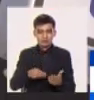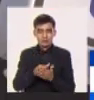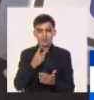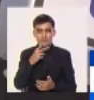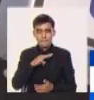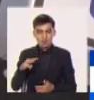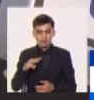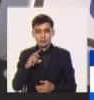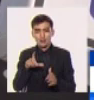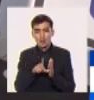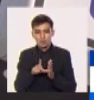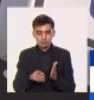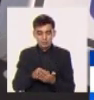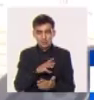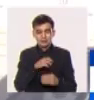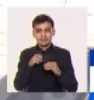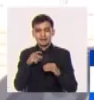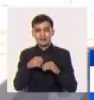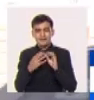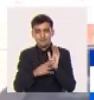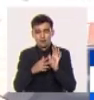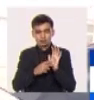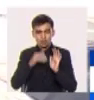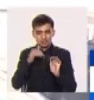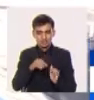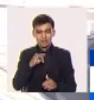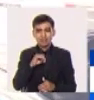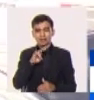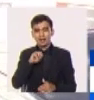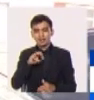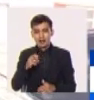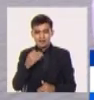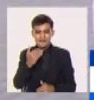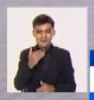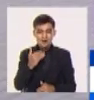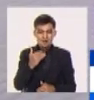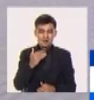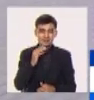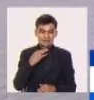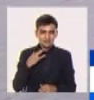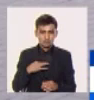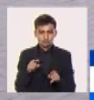миллиона тенге налогов, в 2019 – 800 тысяч. Сын Натальи Валеевой в ней работал, но попался на ту же удочку.